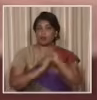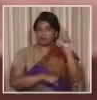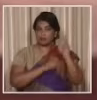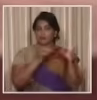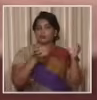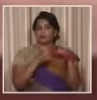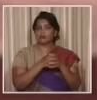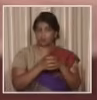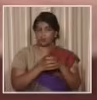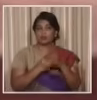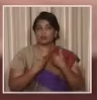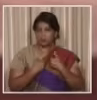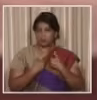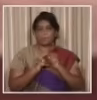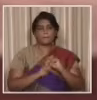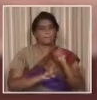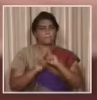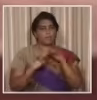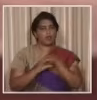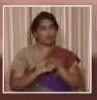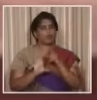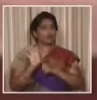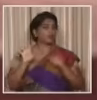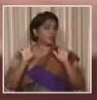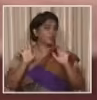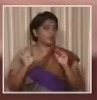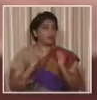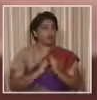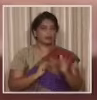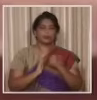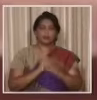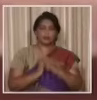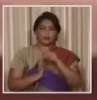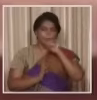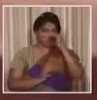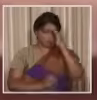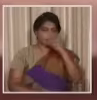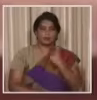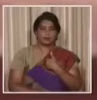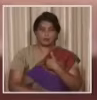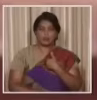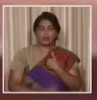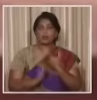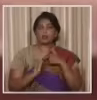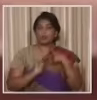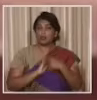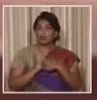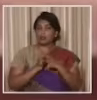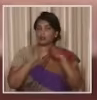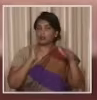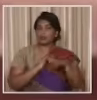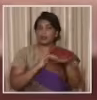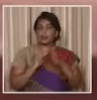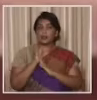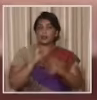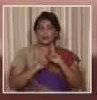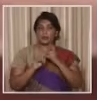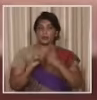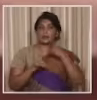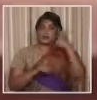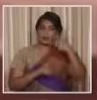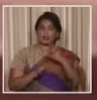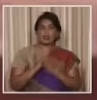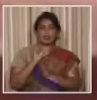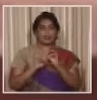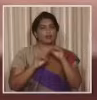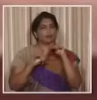කණ්ඩායම එක්ක මමත් මේ පාර්ලිමේන්තුවේ අවුරුදු 9ක් කටයුතු කරනවා. ගරු කතානායකතුමනි මම මහවැලි මේ රටේ වැඩිම ඉඩම් තියෙන අමාත්‍යාංශය මම නියෝජ්‍ය අමාත්‍යවරයෙක්